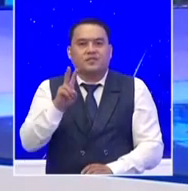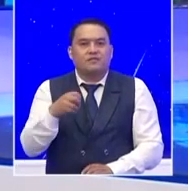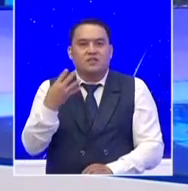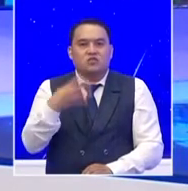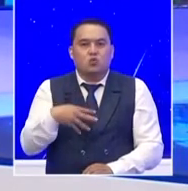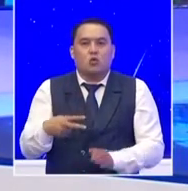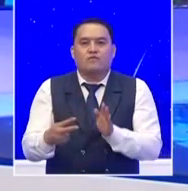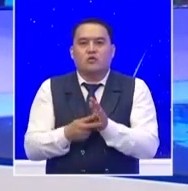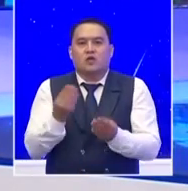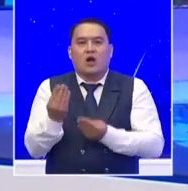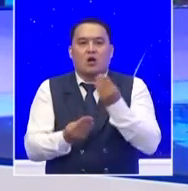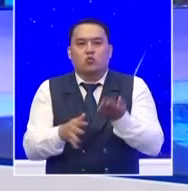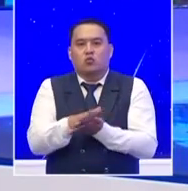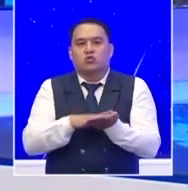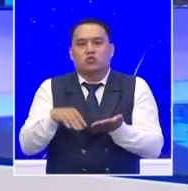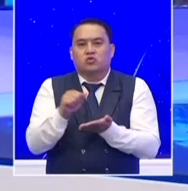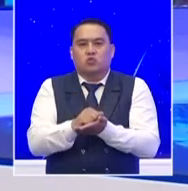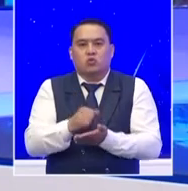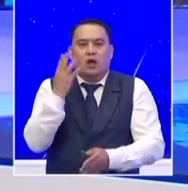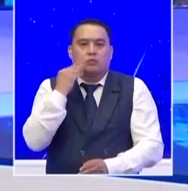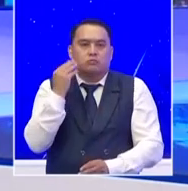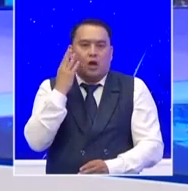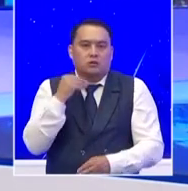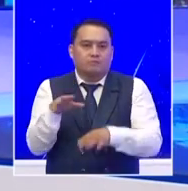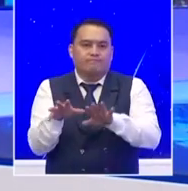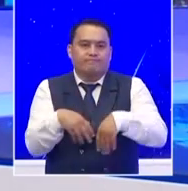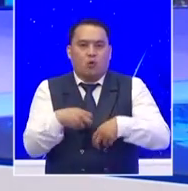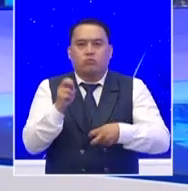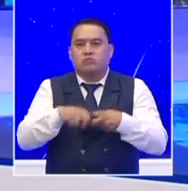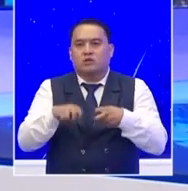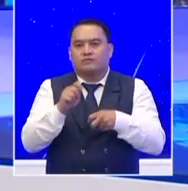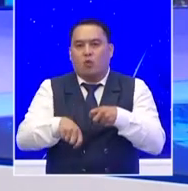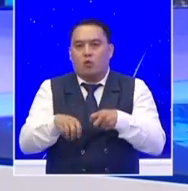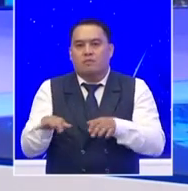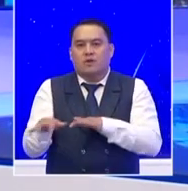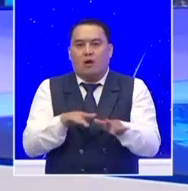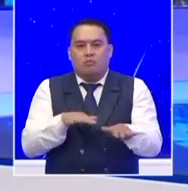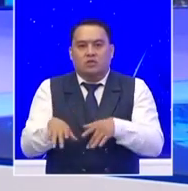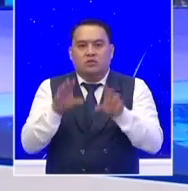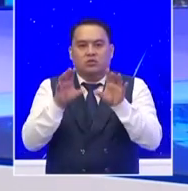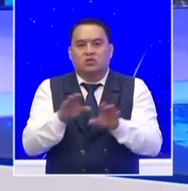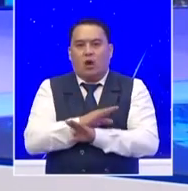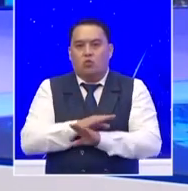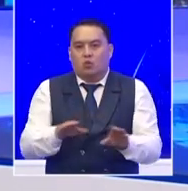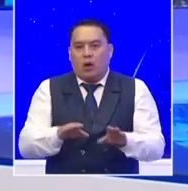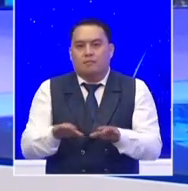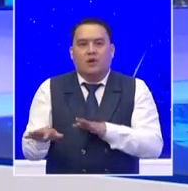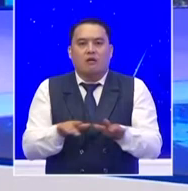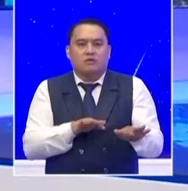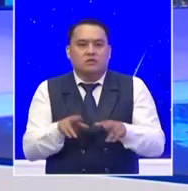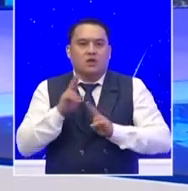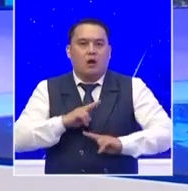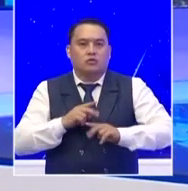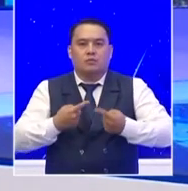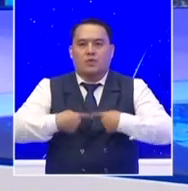248 игровых терминалов уничтожили в Алматы. Они были изъяты в ходе проведенных оперативно-розыскных мероприятий. Операция была проведена